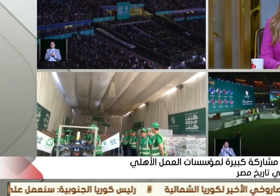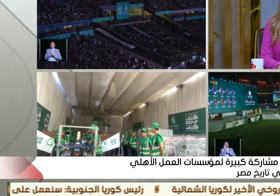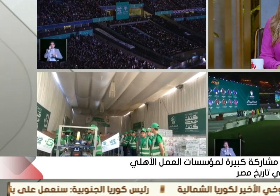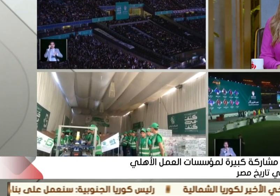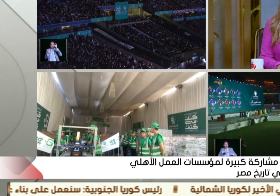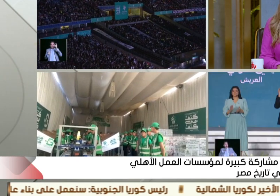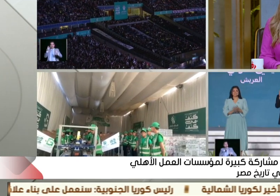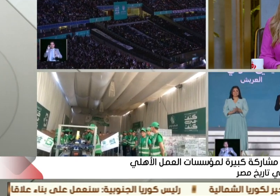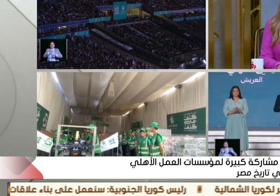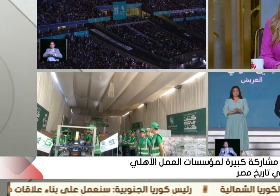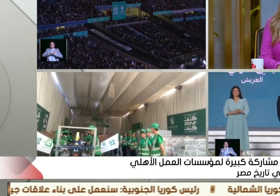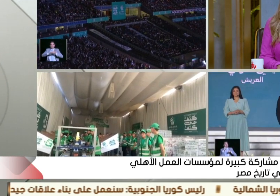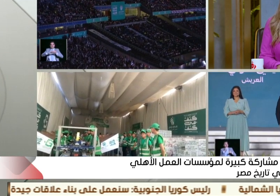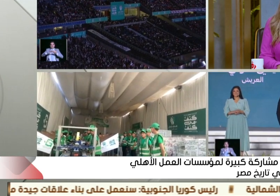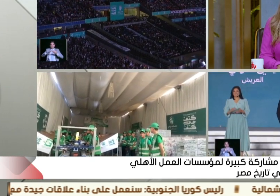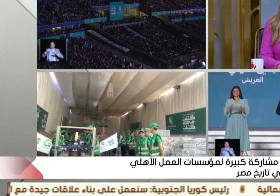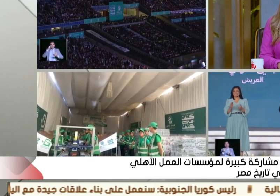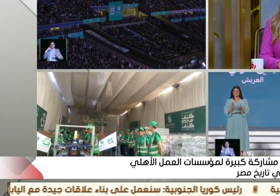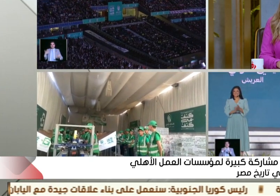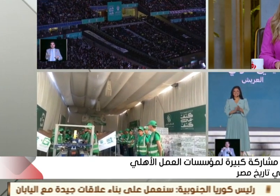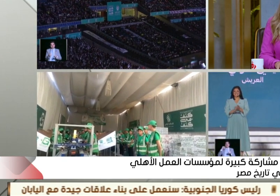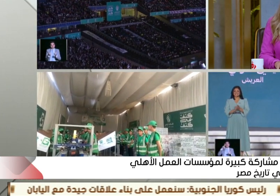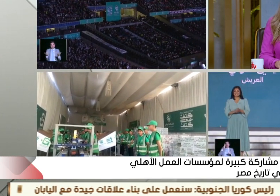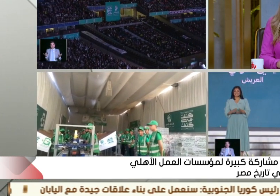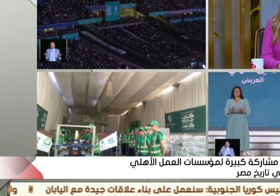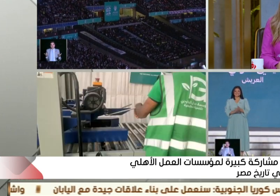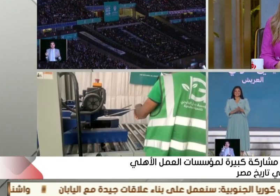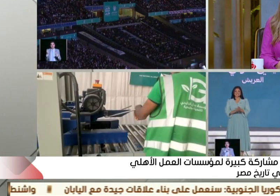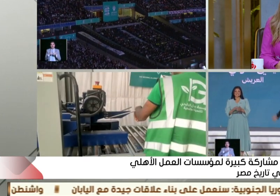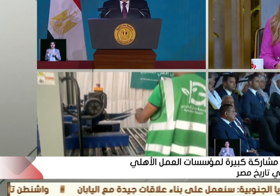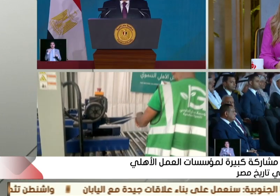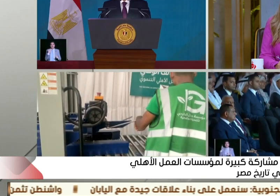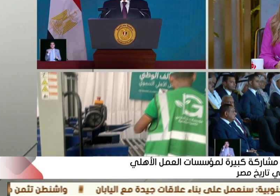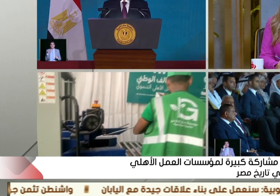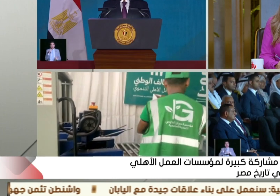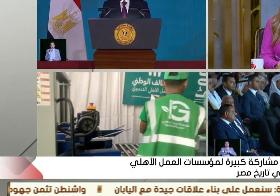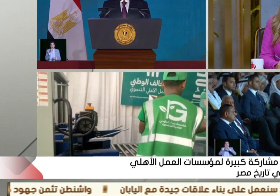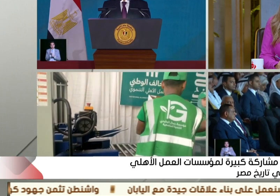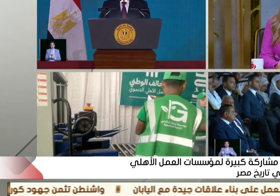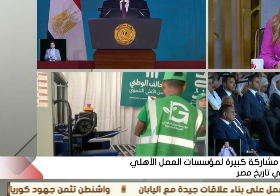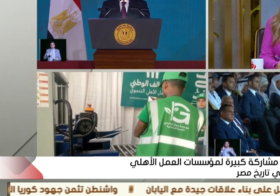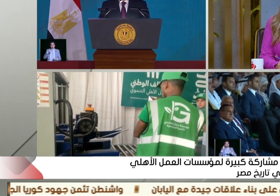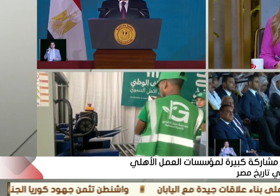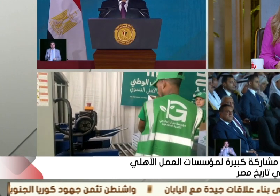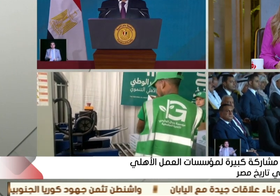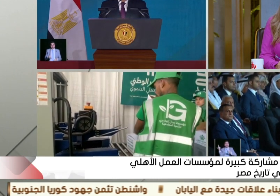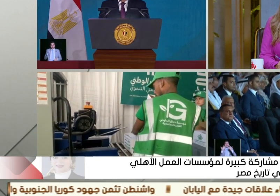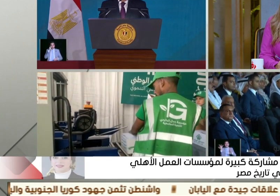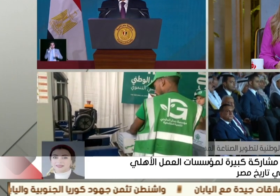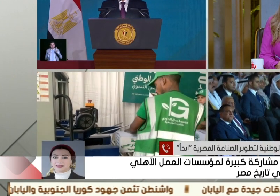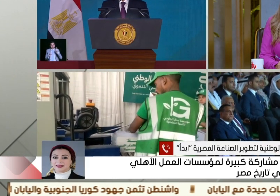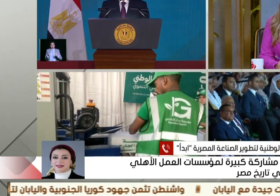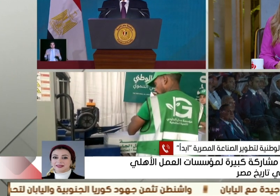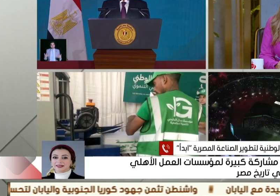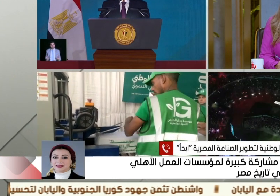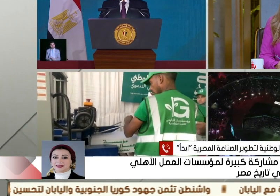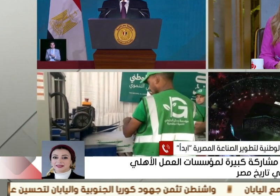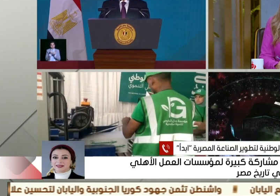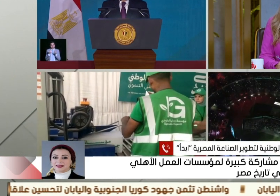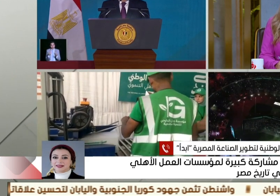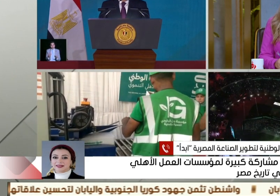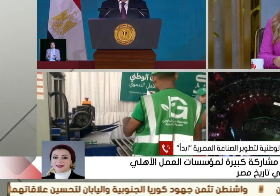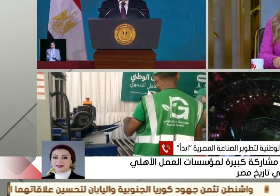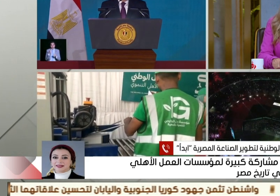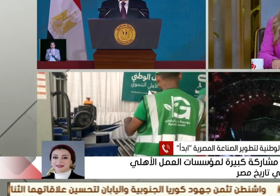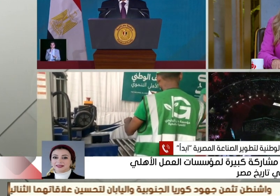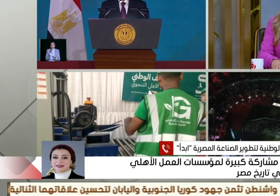للتطوير الصناعه المصريه ابدا مساء الخير يا فندم استاذه رباب مساء النور يا فندم ازي حضرتك الحمد